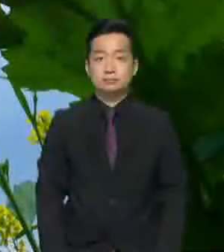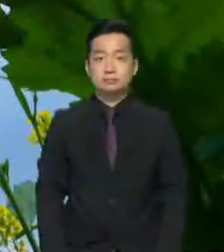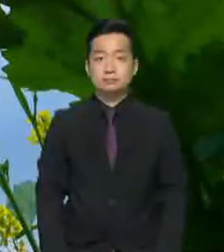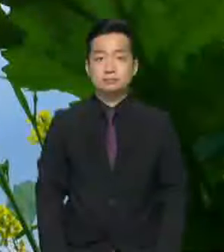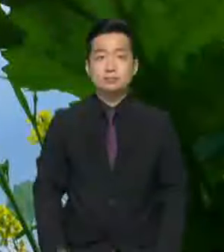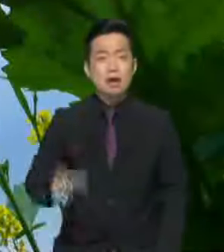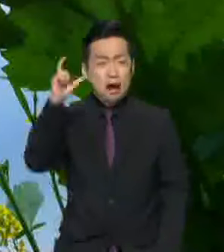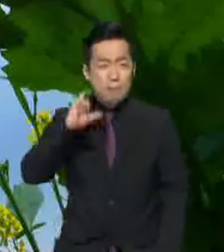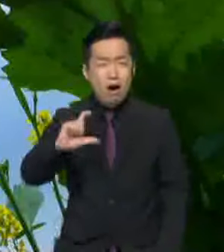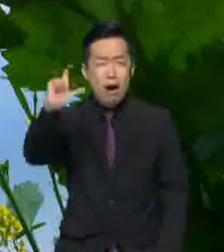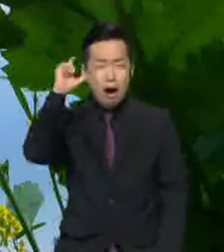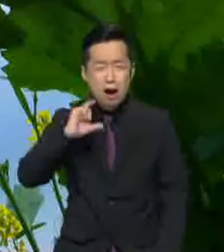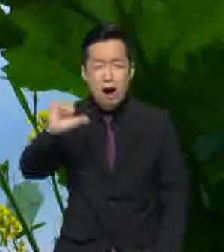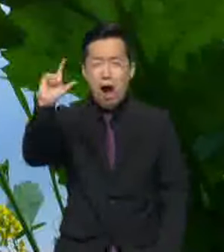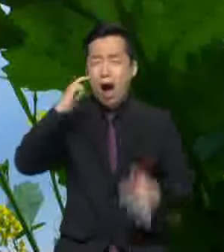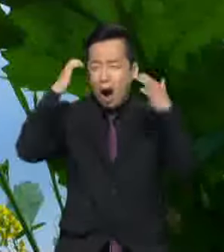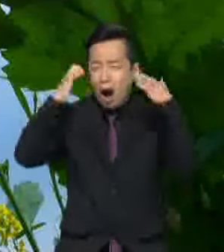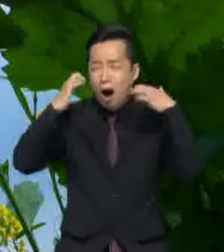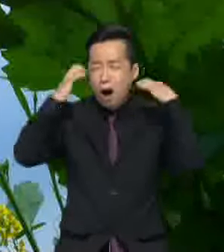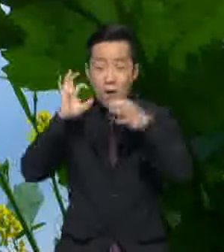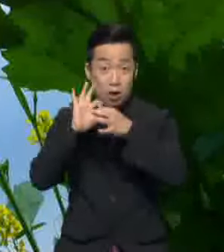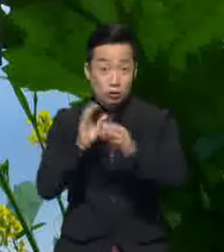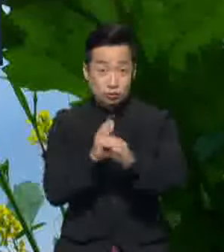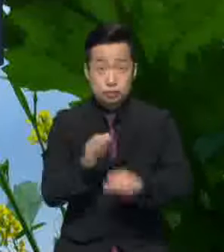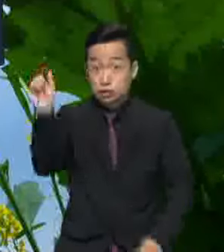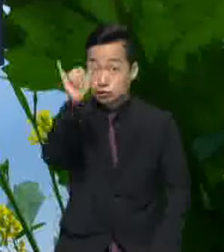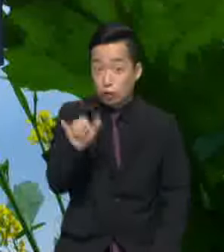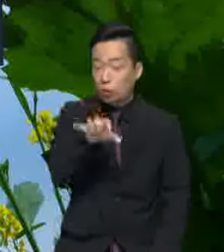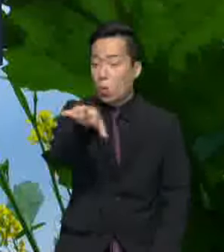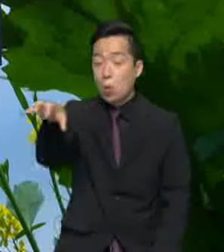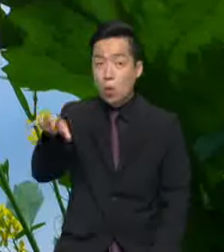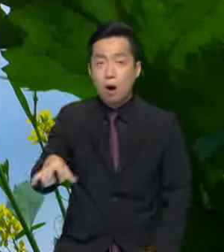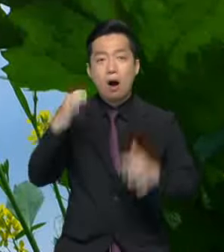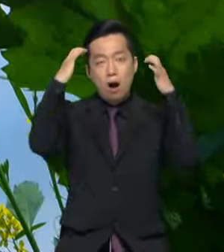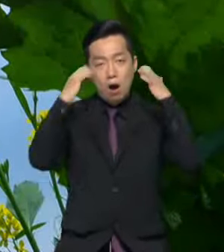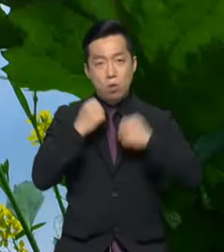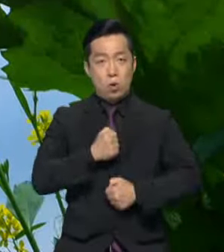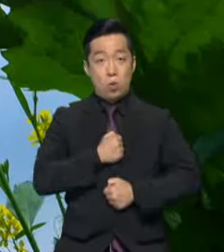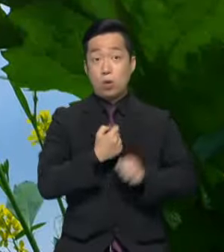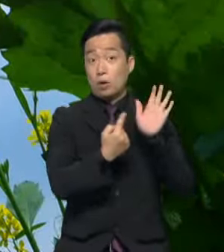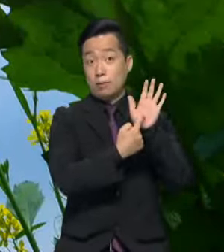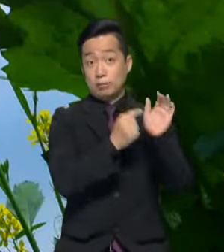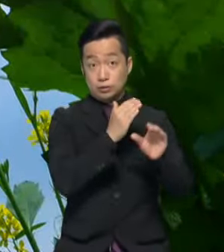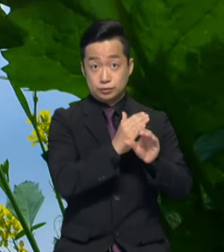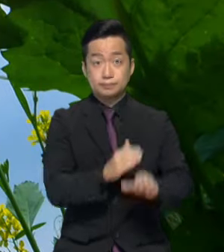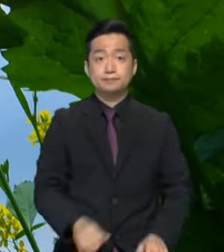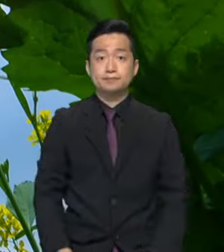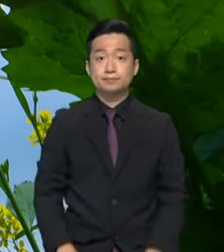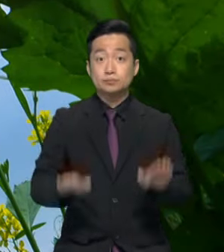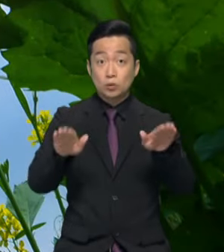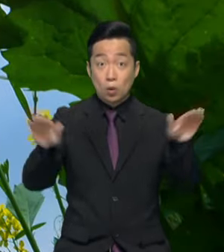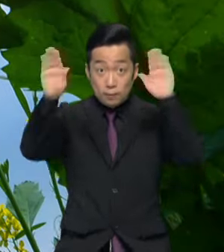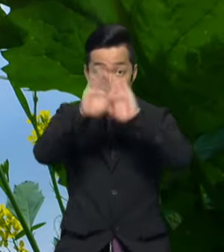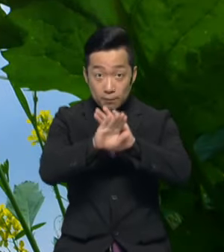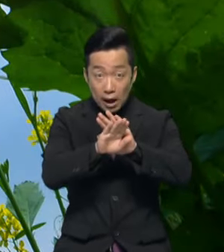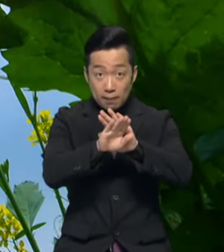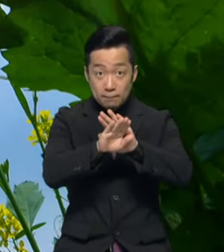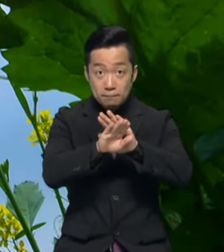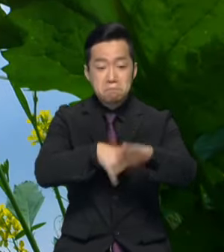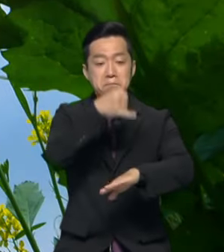밤낮을 가리지 않는 무더위의 연속입니다. 전국 많은 지역에 폭염 경보가 발효 중인 가운데 오늘 밤에도 최저